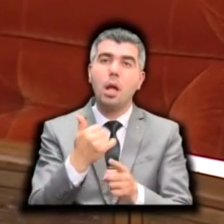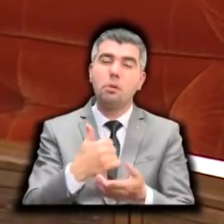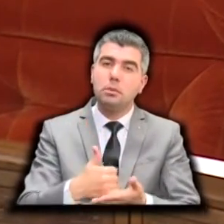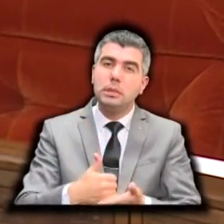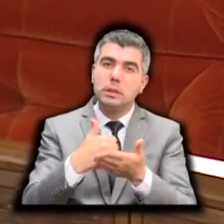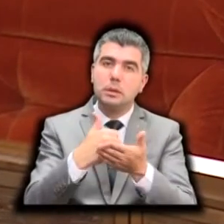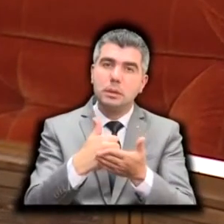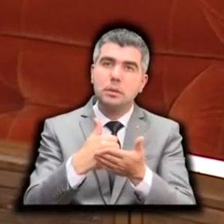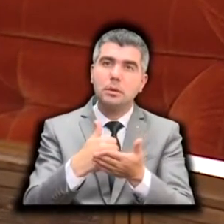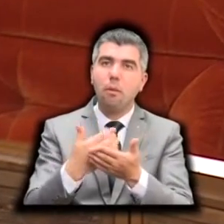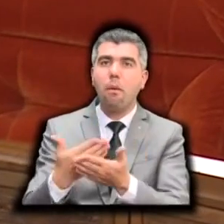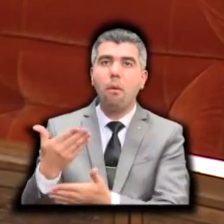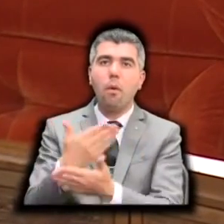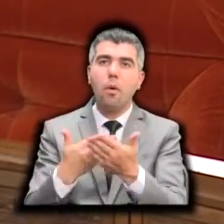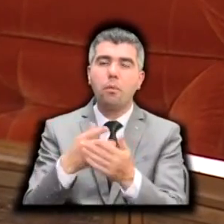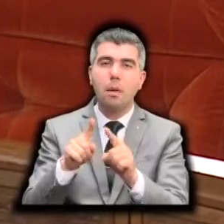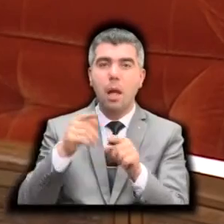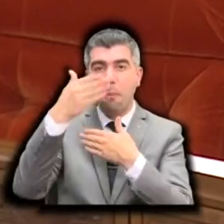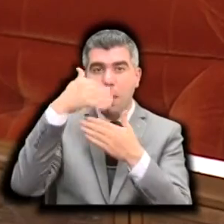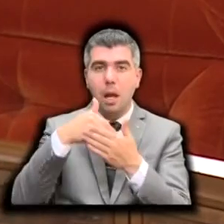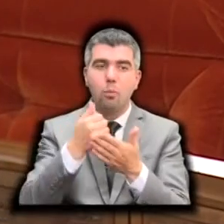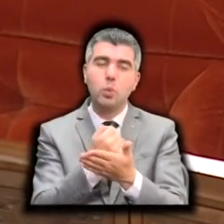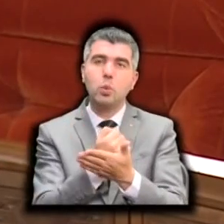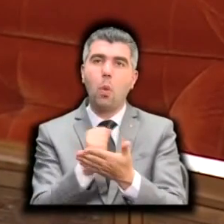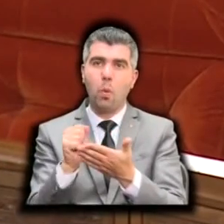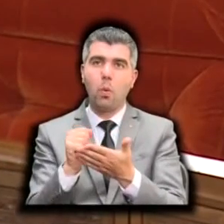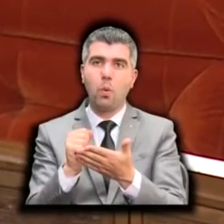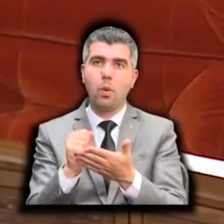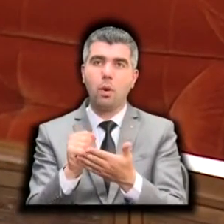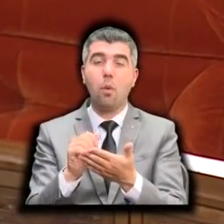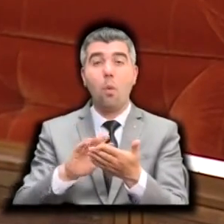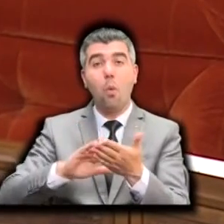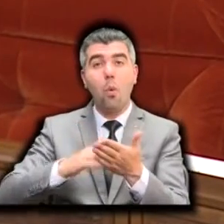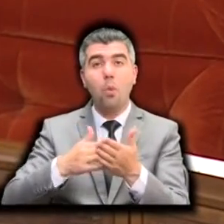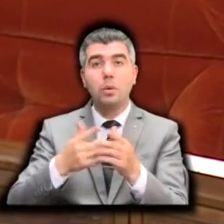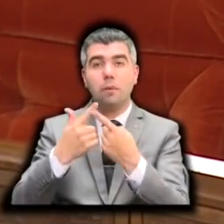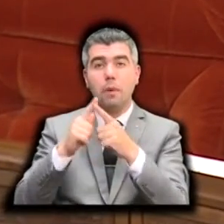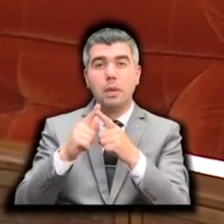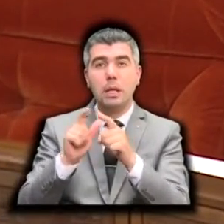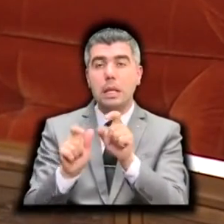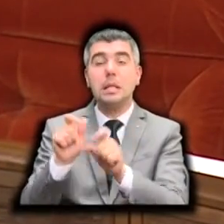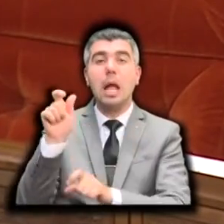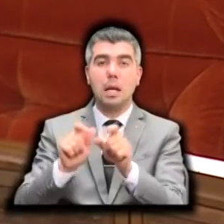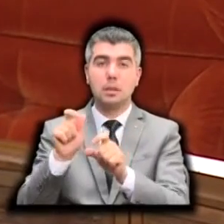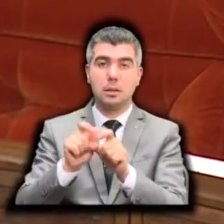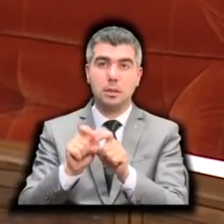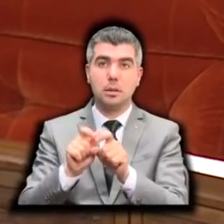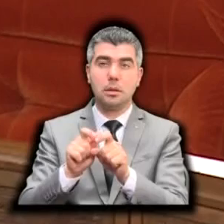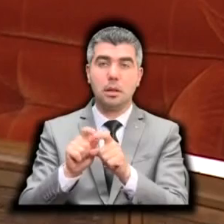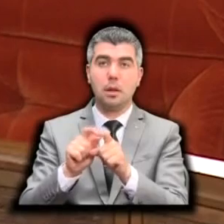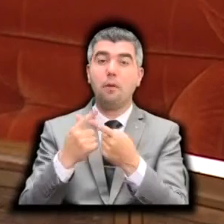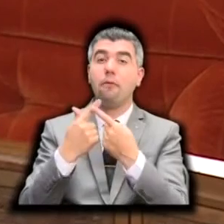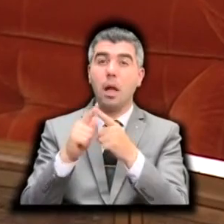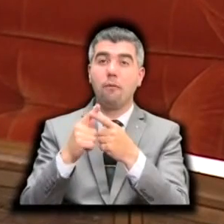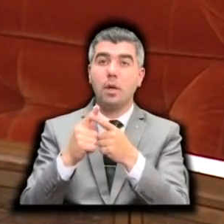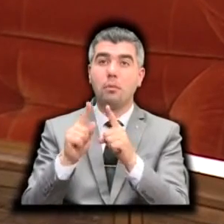نحاربوا الفقر، هو ما يبقاش الفقر في هاد البلاد، وخاصنا نستعدوا. جايه واحد الموجه ديال المواطنين اللي غادي يوصل